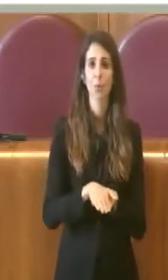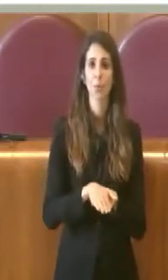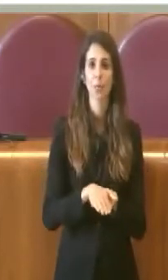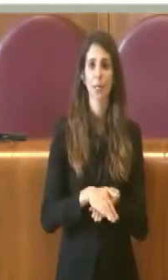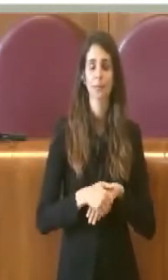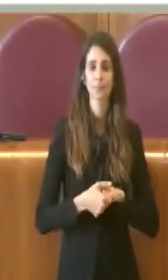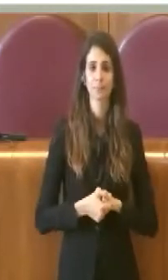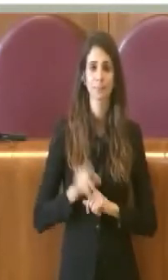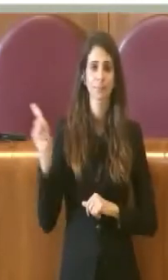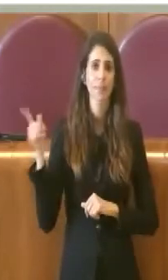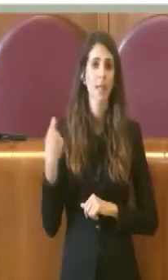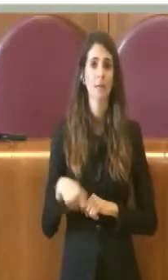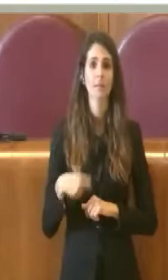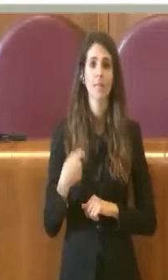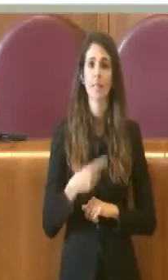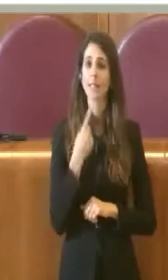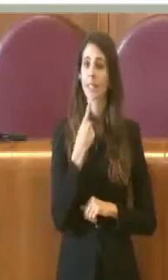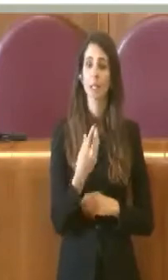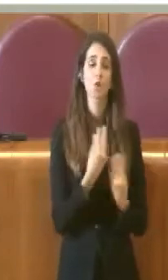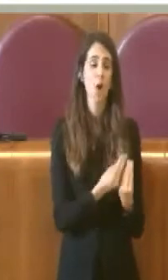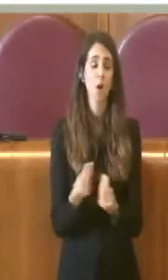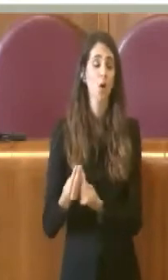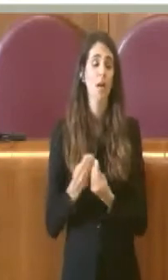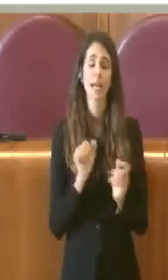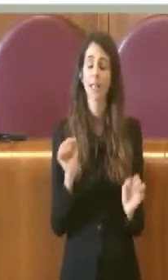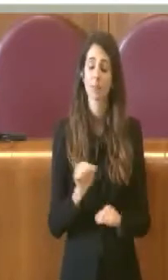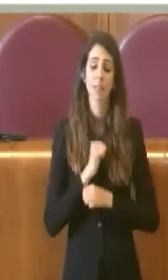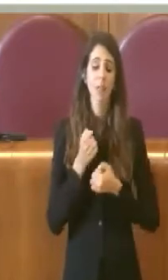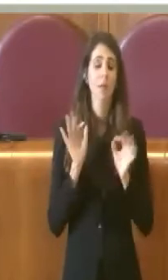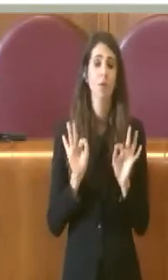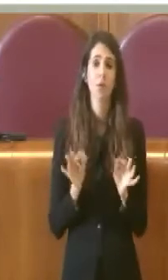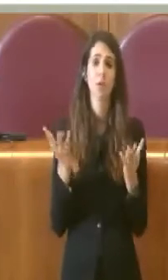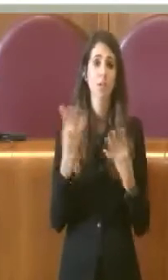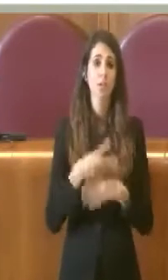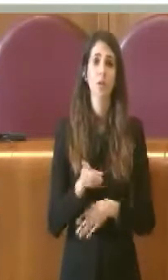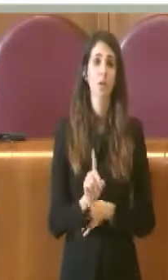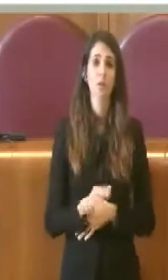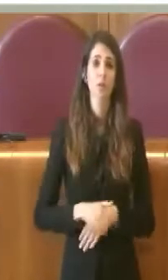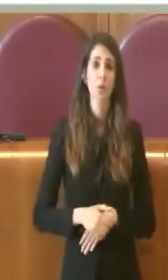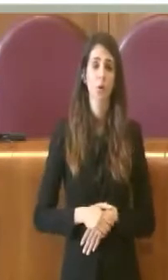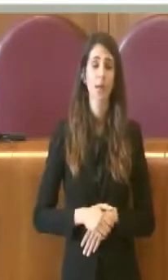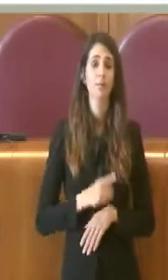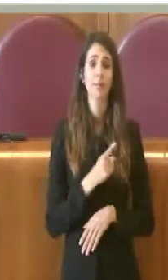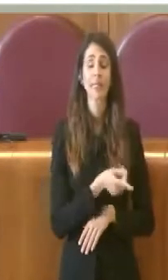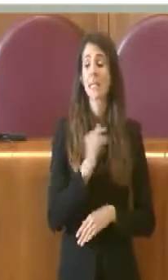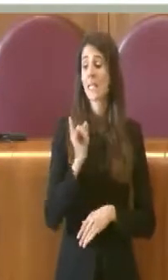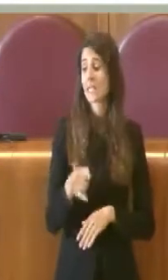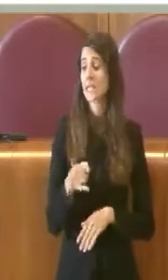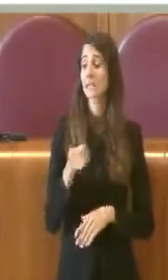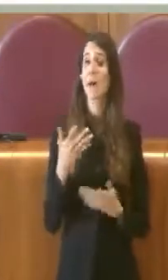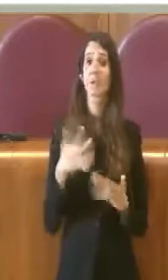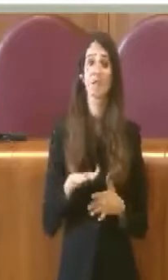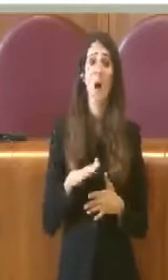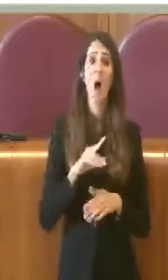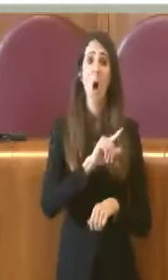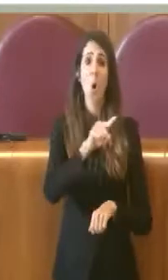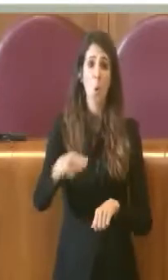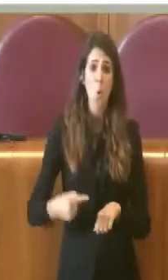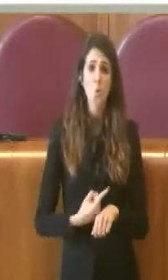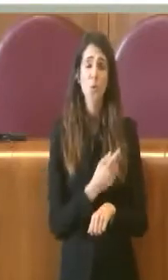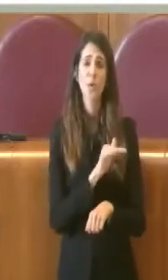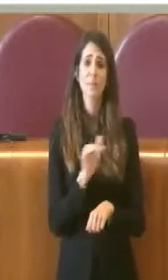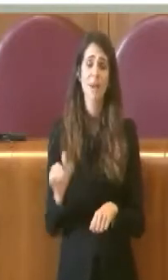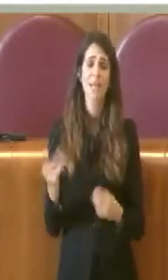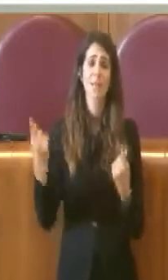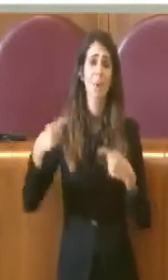Colleghi, così non riusciamo. Sì, mi dia un minuto, Presidente, veramente, capito, perché però hanno parlato per un'ora e mezza le